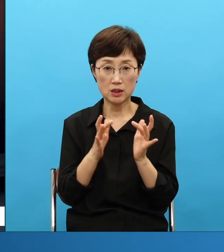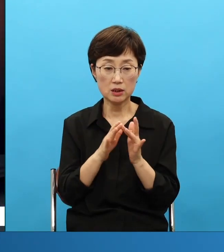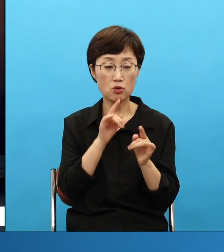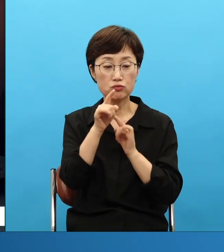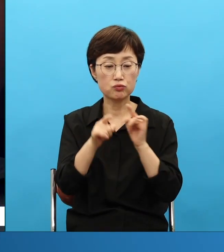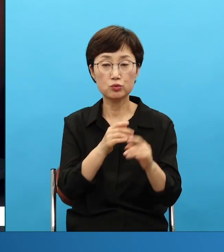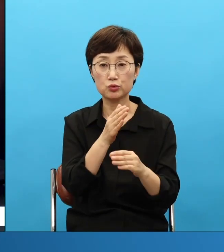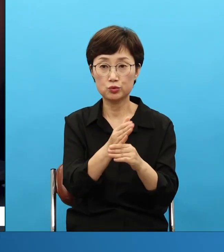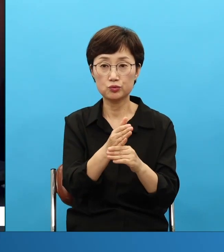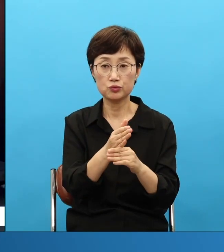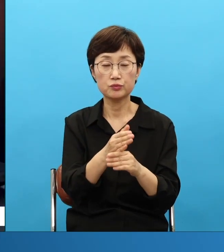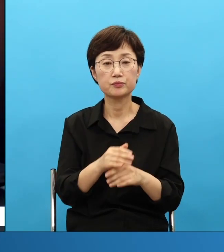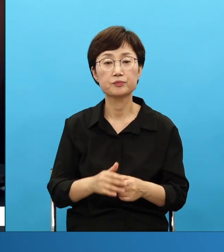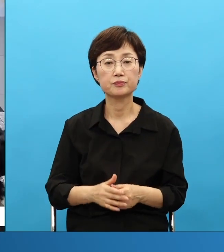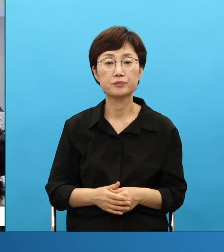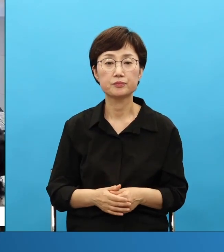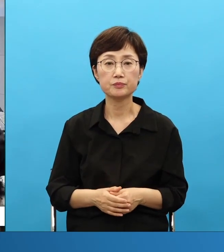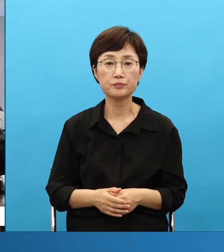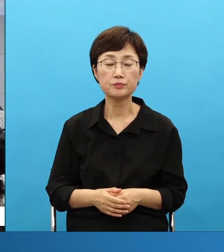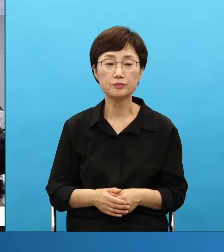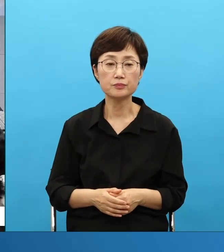위아.kr에서 등록받습니다.